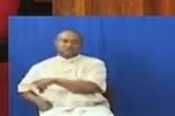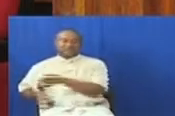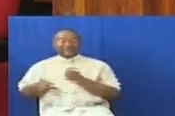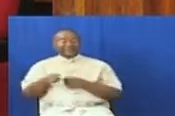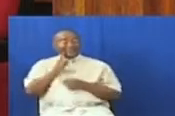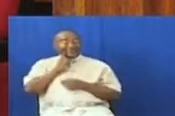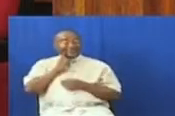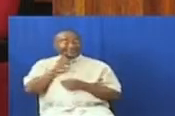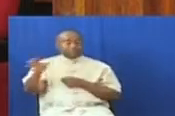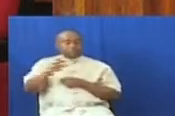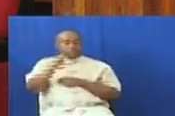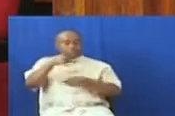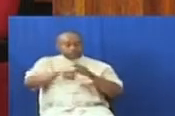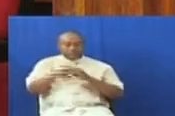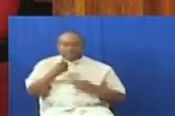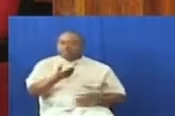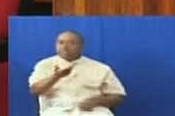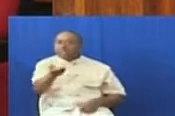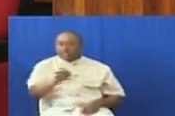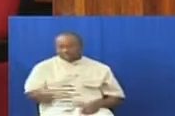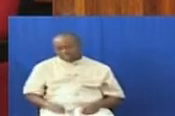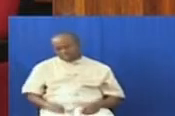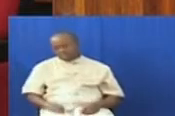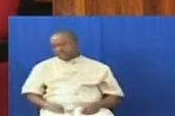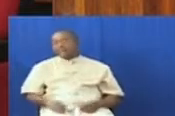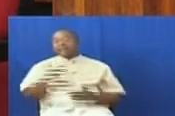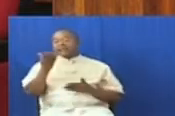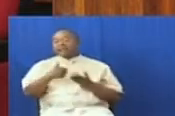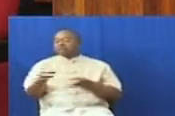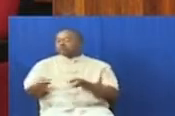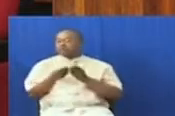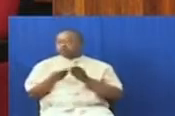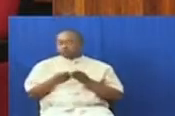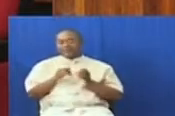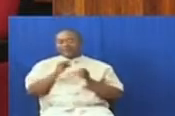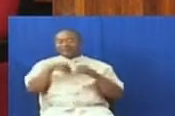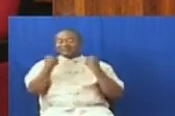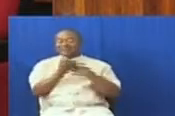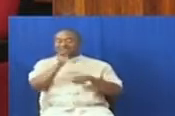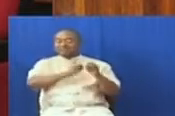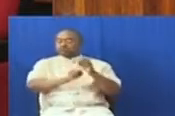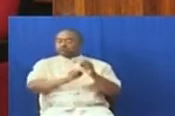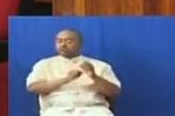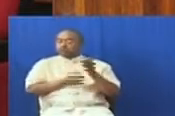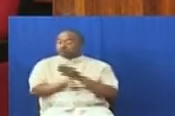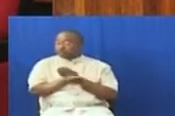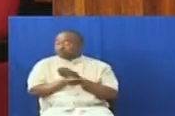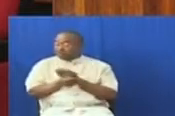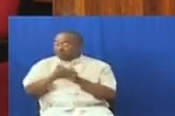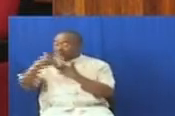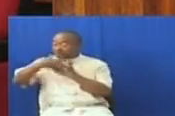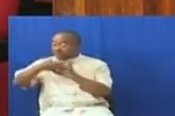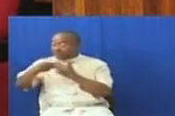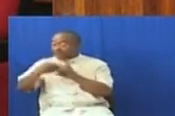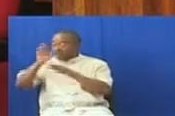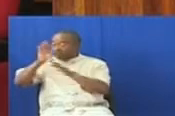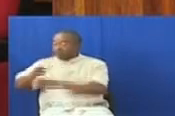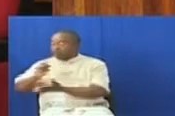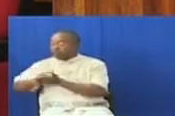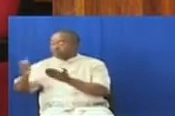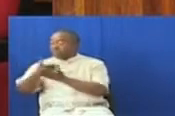wanapokwenda TAKUKURU karatasi zikuchukuliwa, hakuna nakala yoyote inabaki katika ofisi. Ili